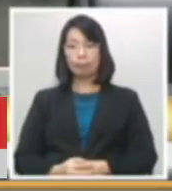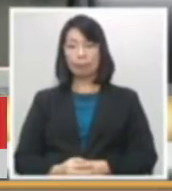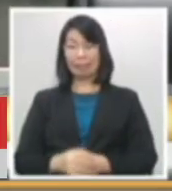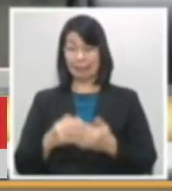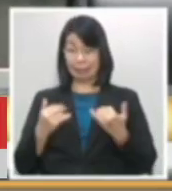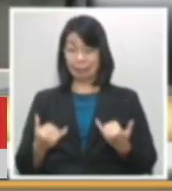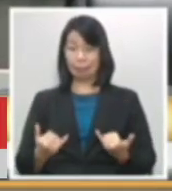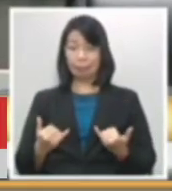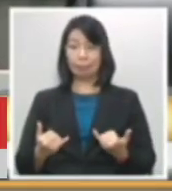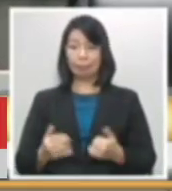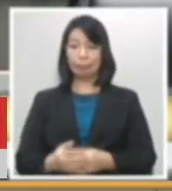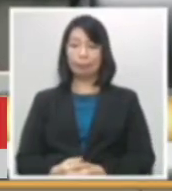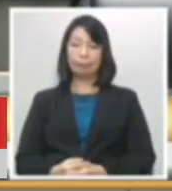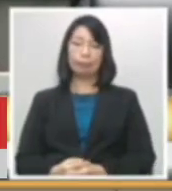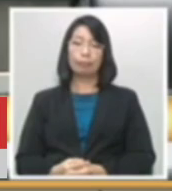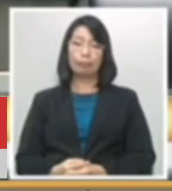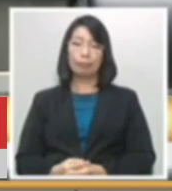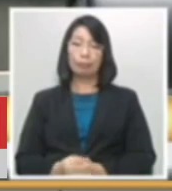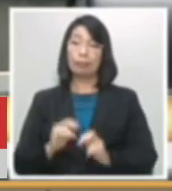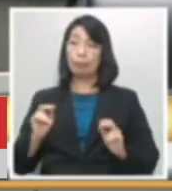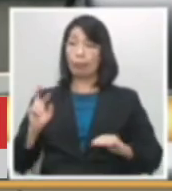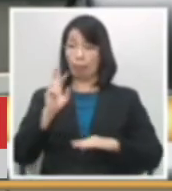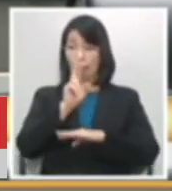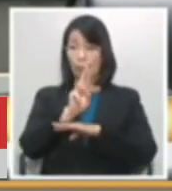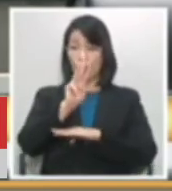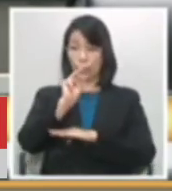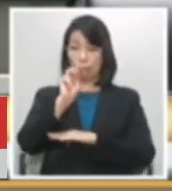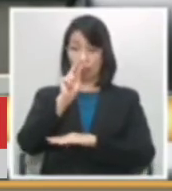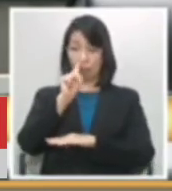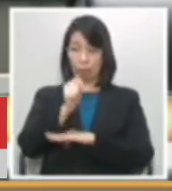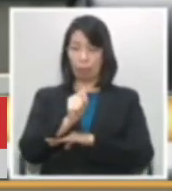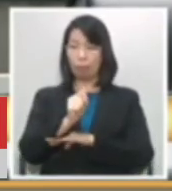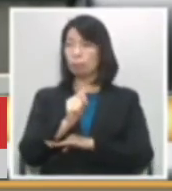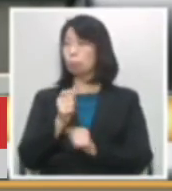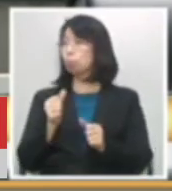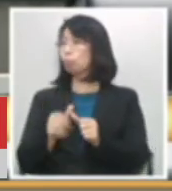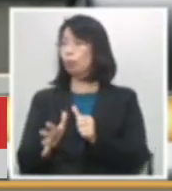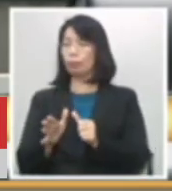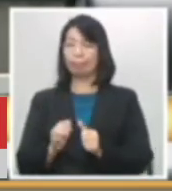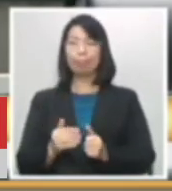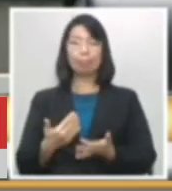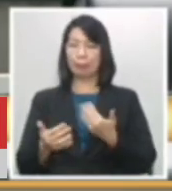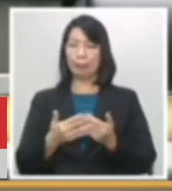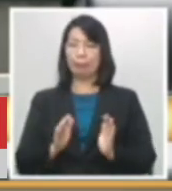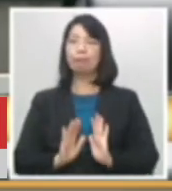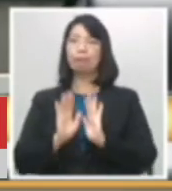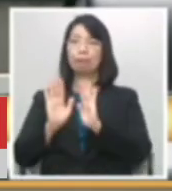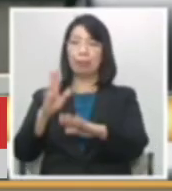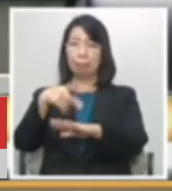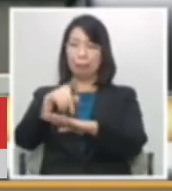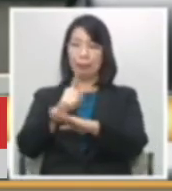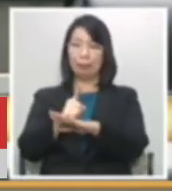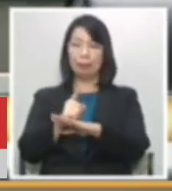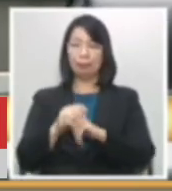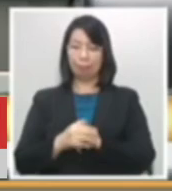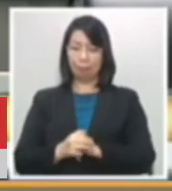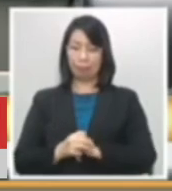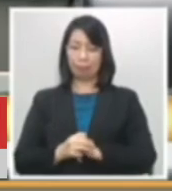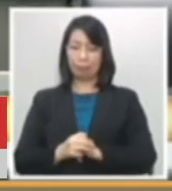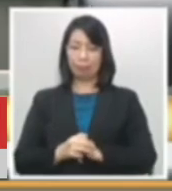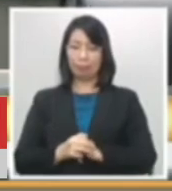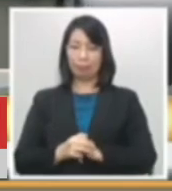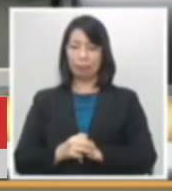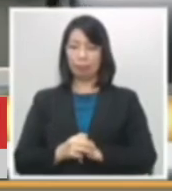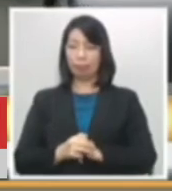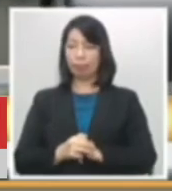ซึ่งตอนนี้ท่านรัฐมนตรีว่าการกระทรวงสาธารณสุขไม่อยู่ก็ขอฝากท่านประธานท่านประธานครับหลายท่